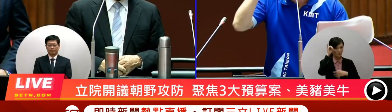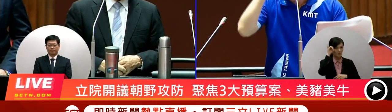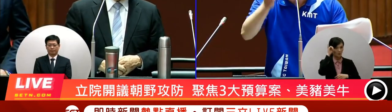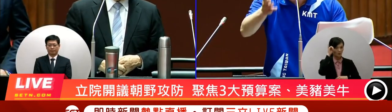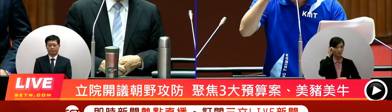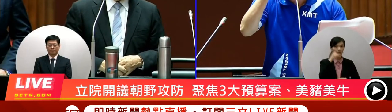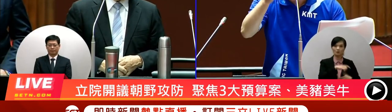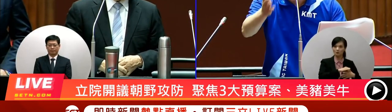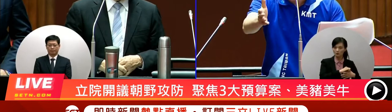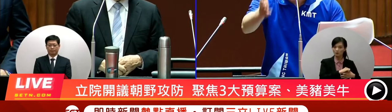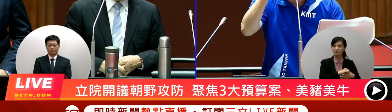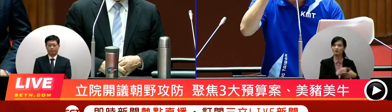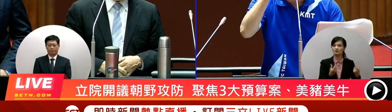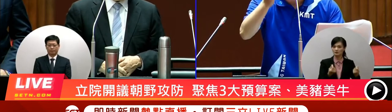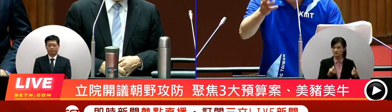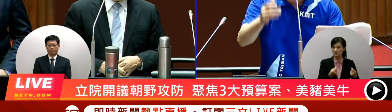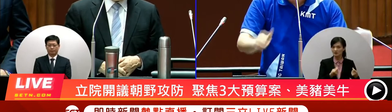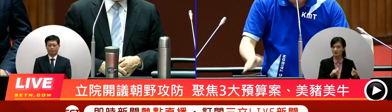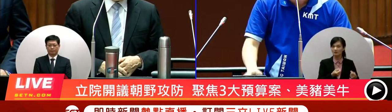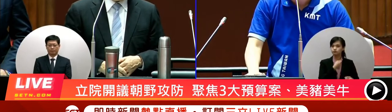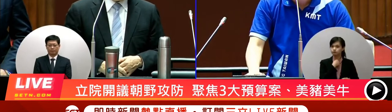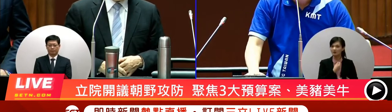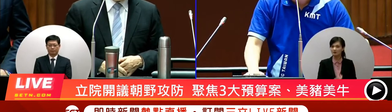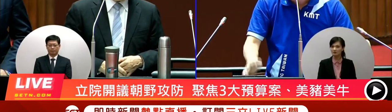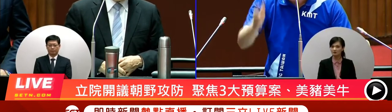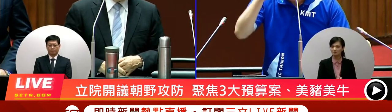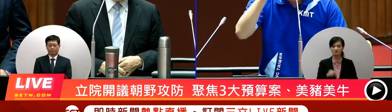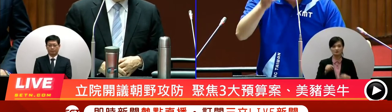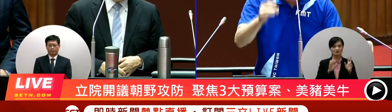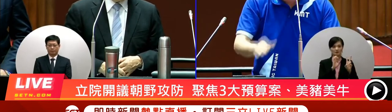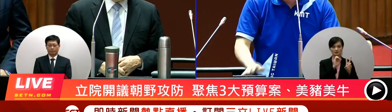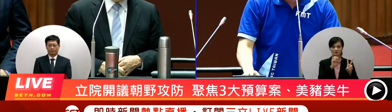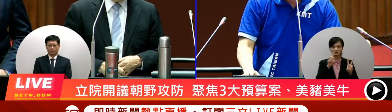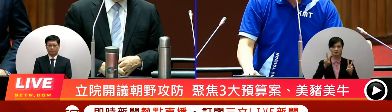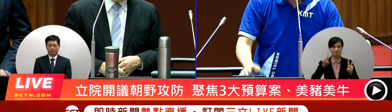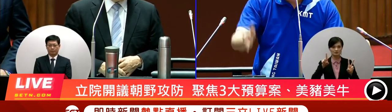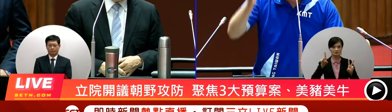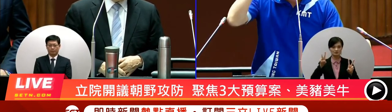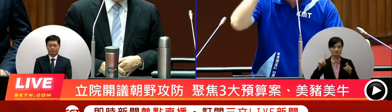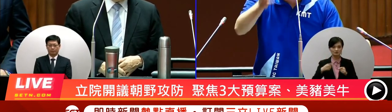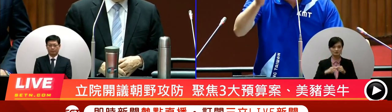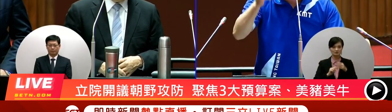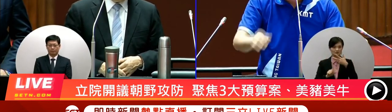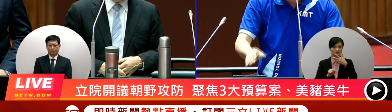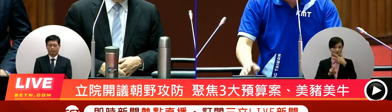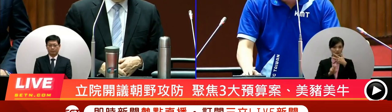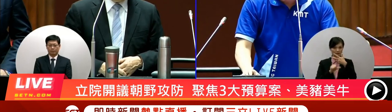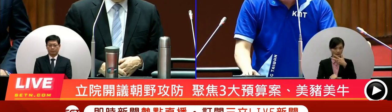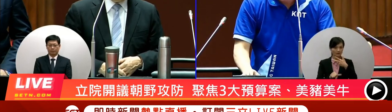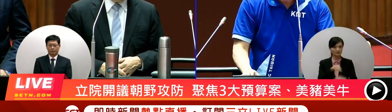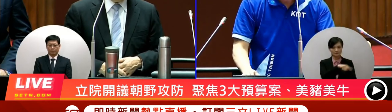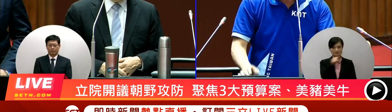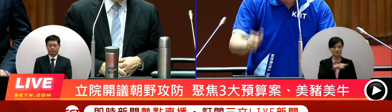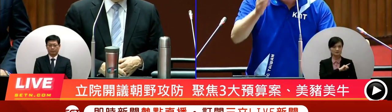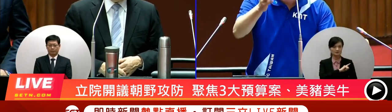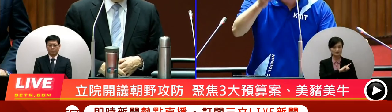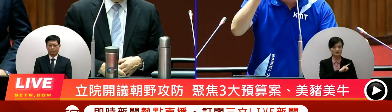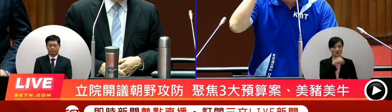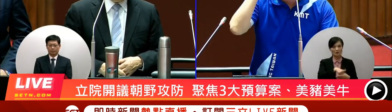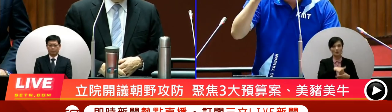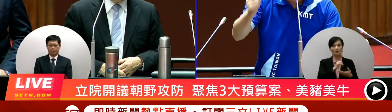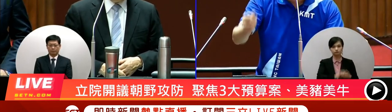都是2012年7月25号所做的决议，不要再混淆视听了。国